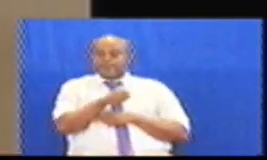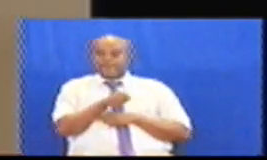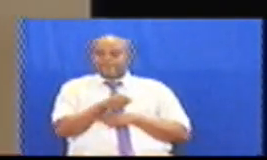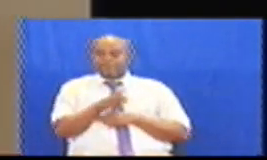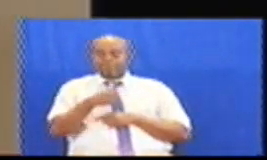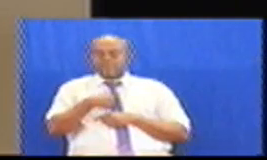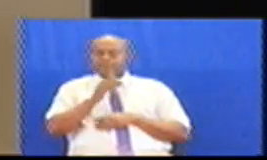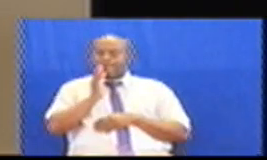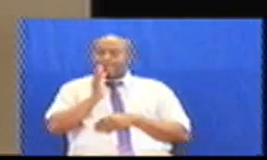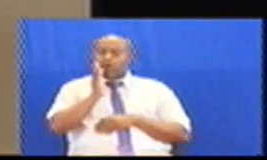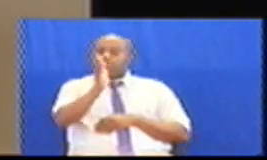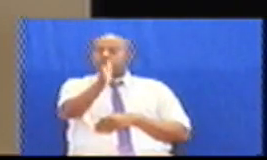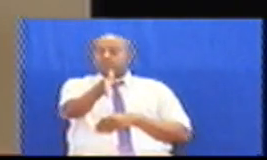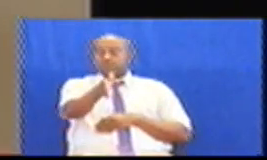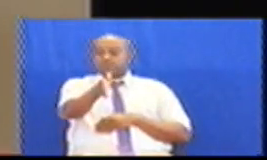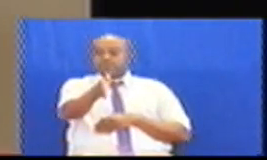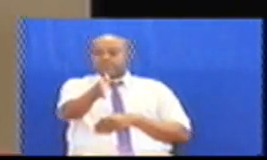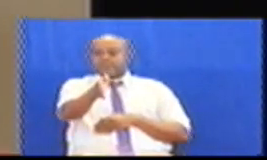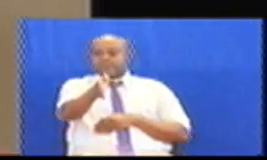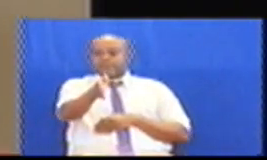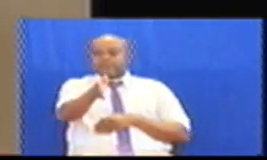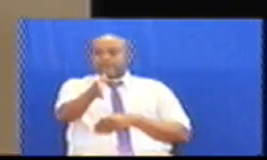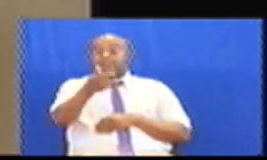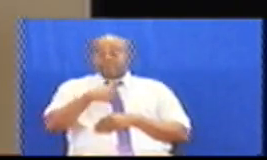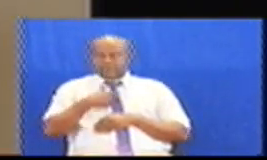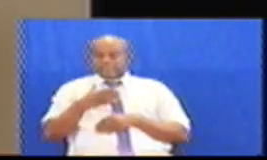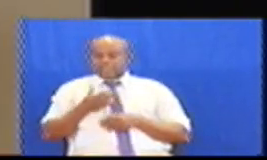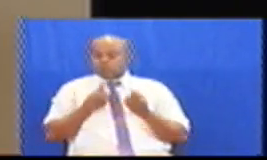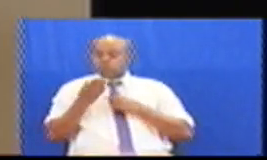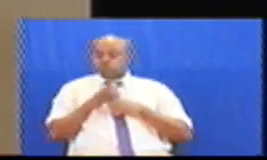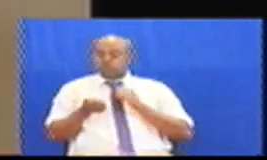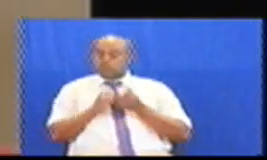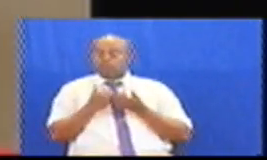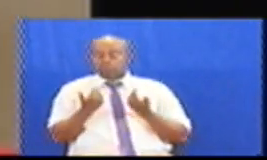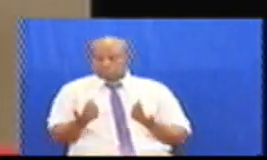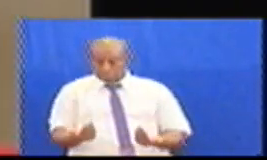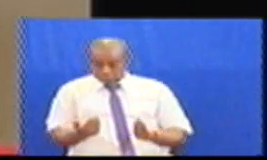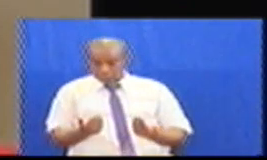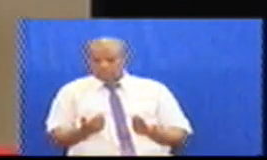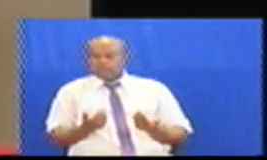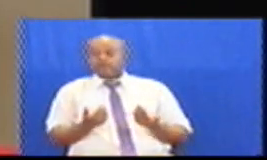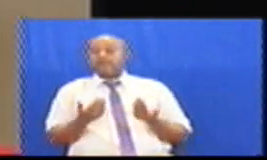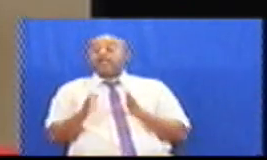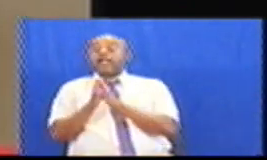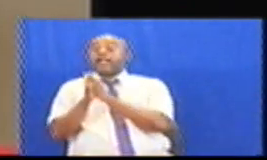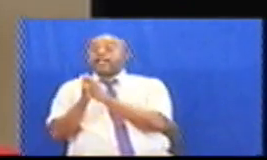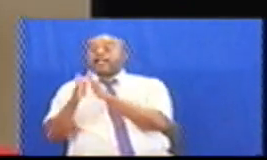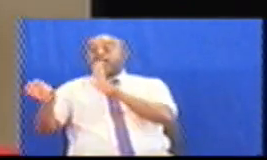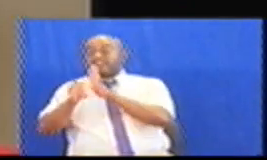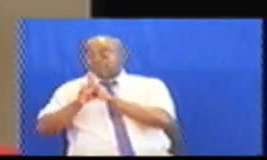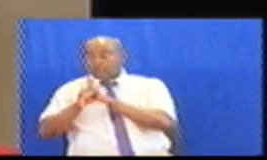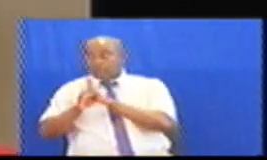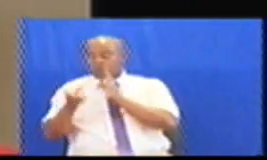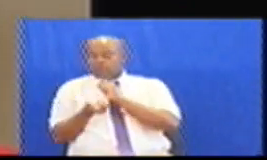moja nianze na swala zima la katiba, kwa maana ya marekebisho ama mabadiliko ya katiba na